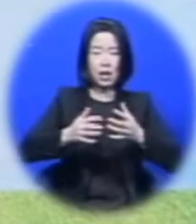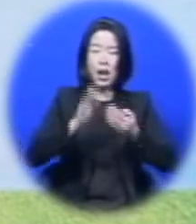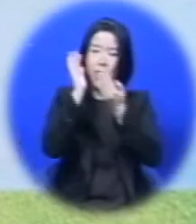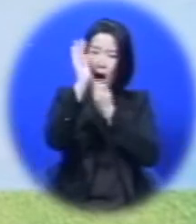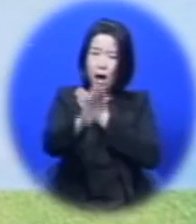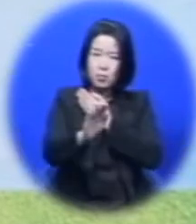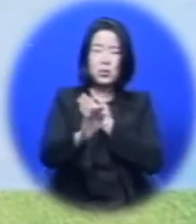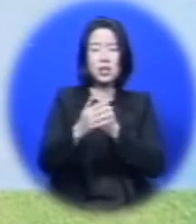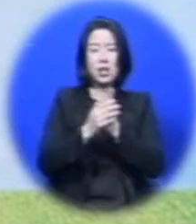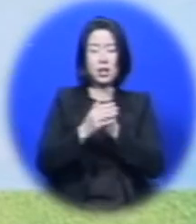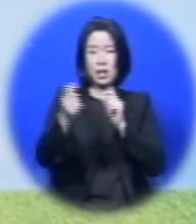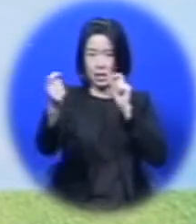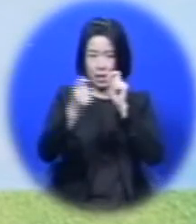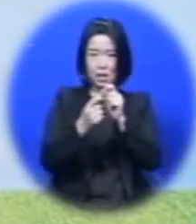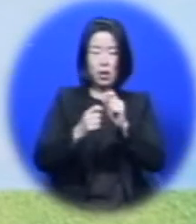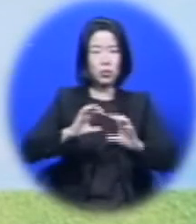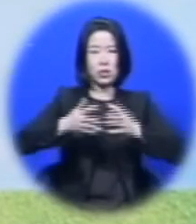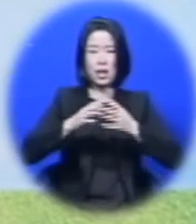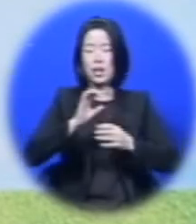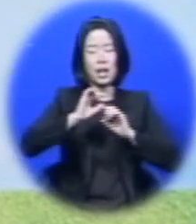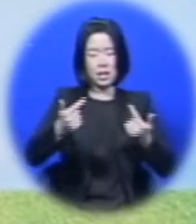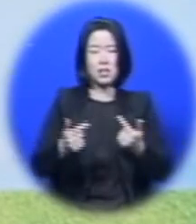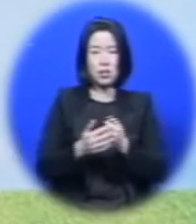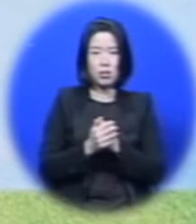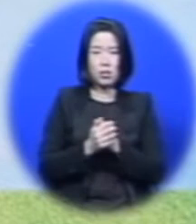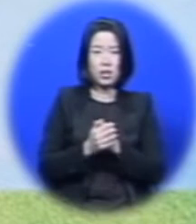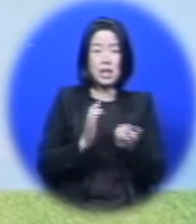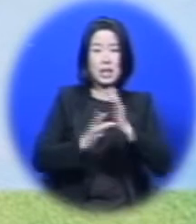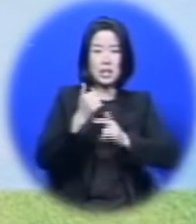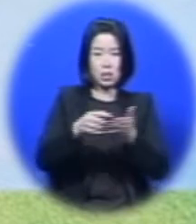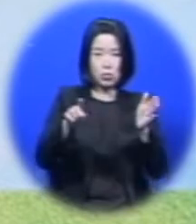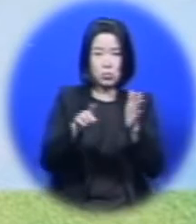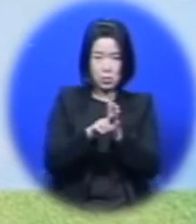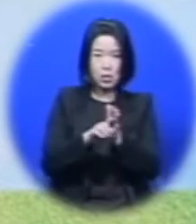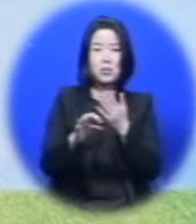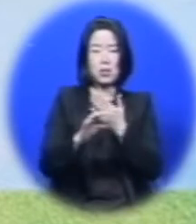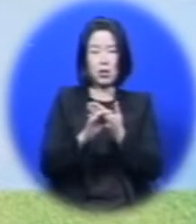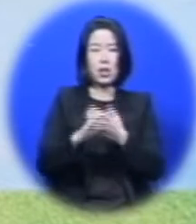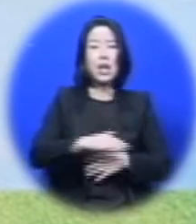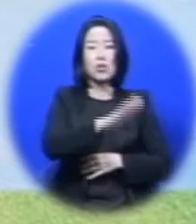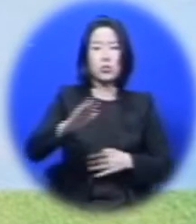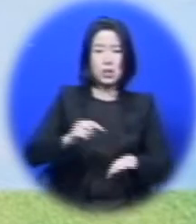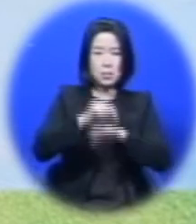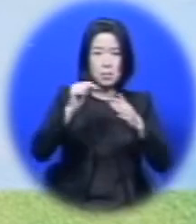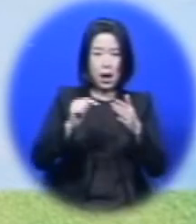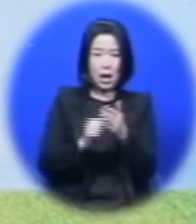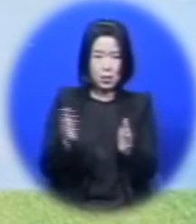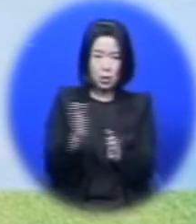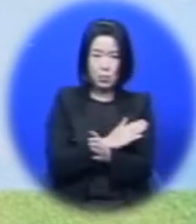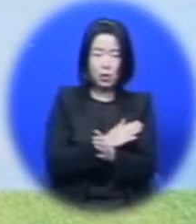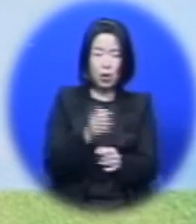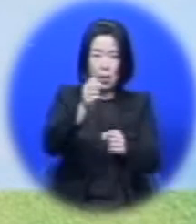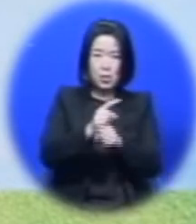앞으로 미래에 다가오는 나라만 아닙니다. 예수를 믿으면 우리 마음속에서부터 벌써